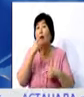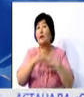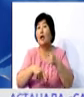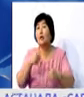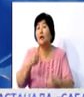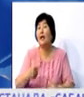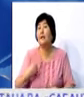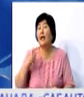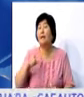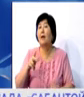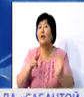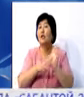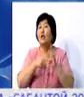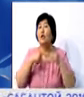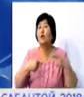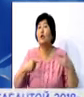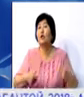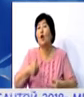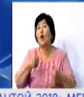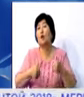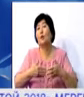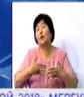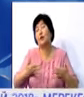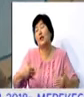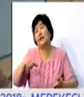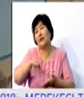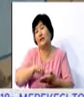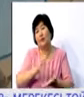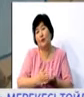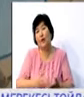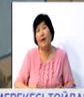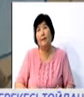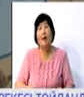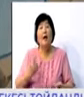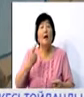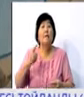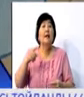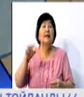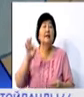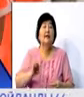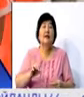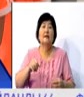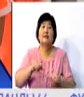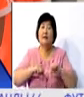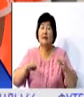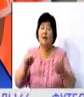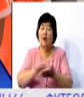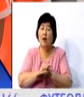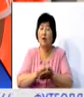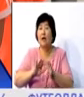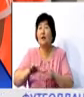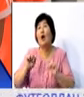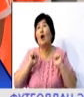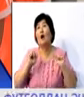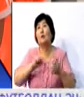сайыста сала мамандары 8 түрлі спорт түрінен сынға түсуде. Бір сәт кеңседегі құжаттардан болса, бар күшін спорт алаңына